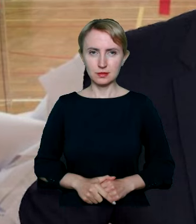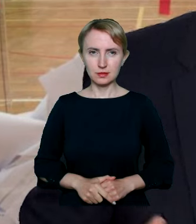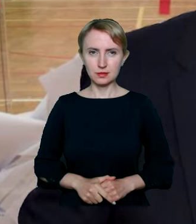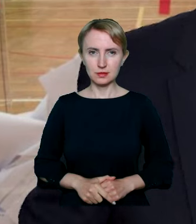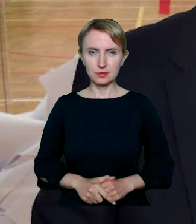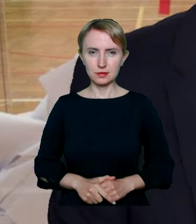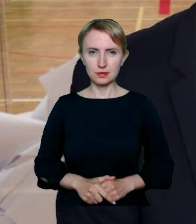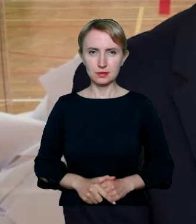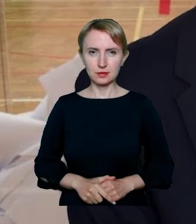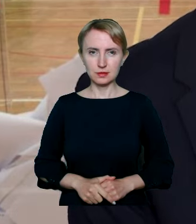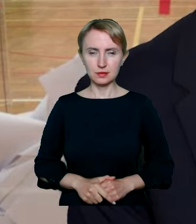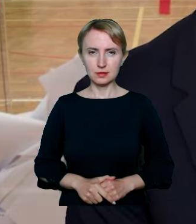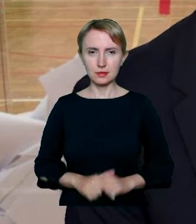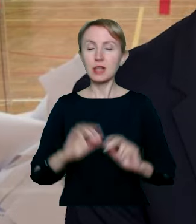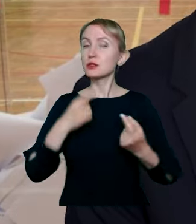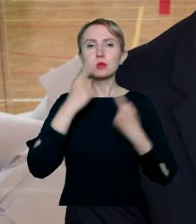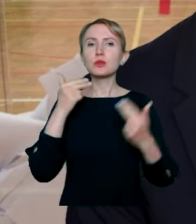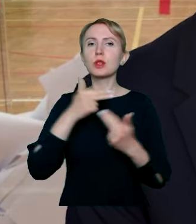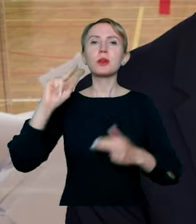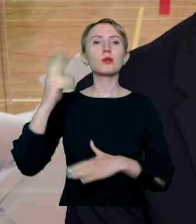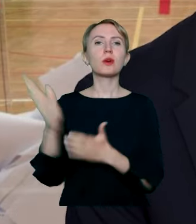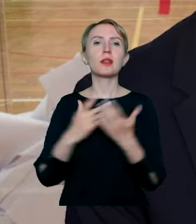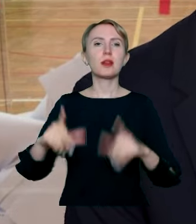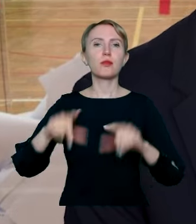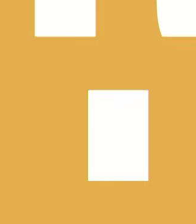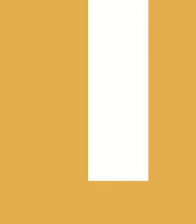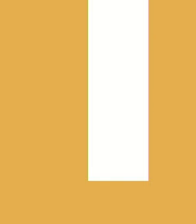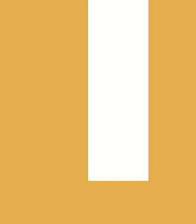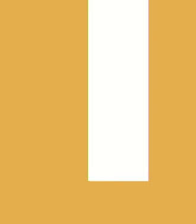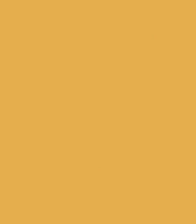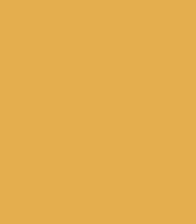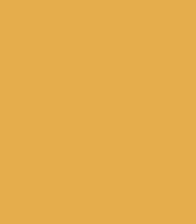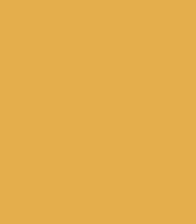myślą, patrząc na drugą turę wyborów samorządowych.